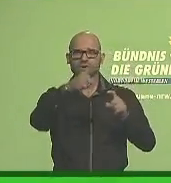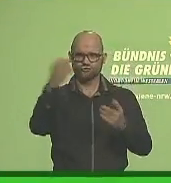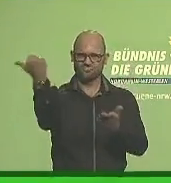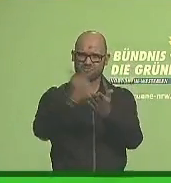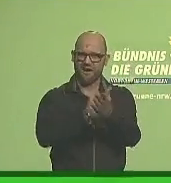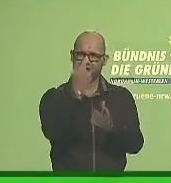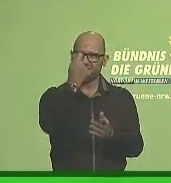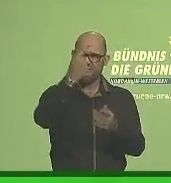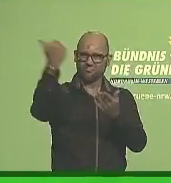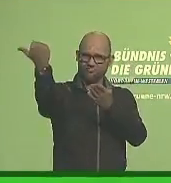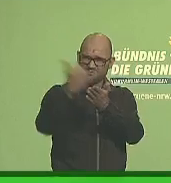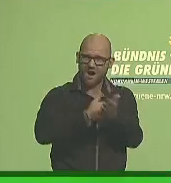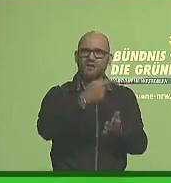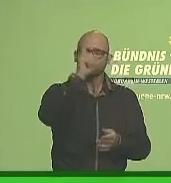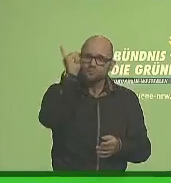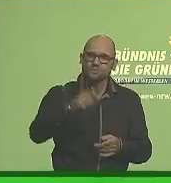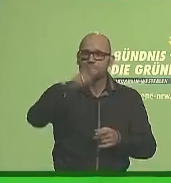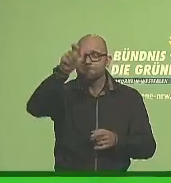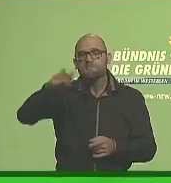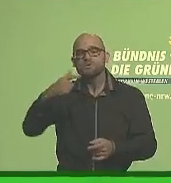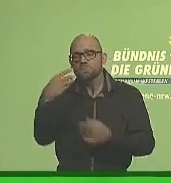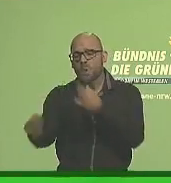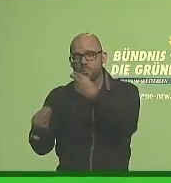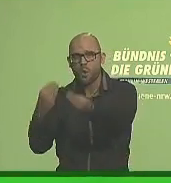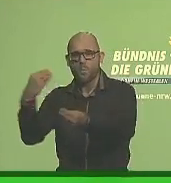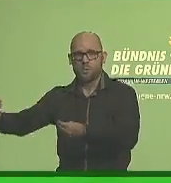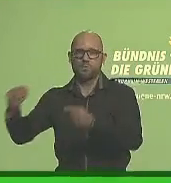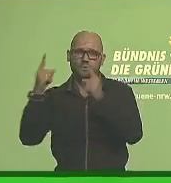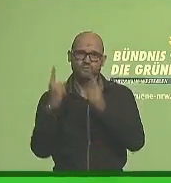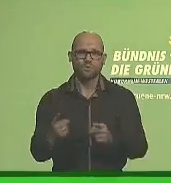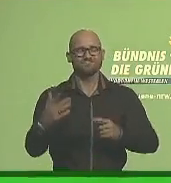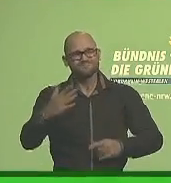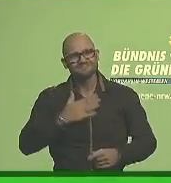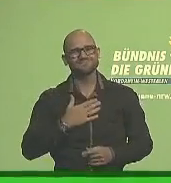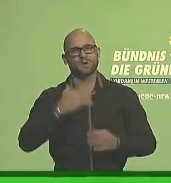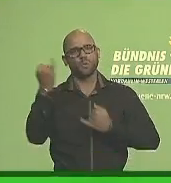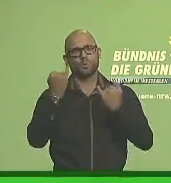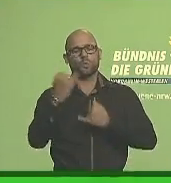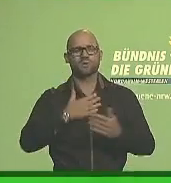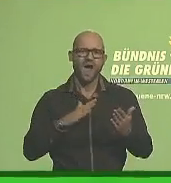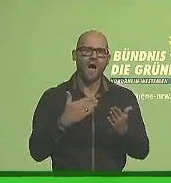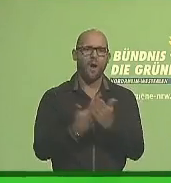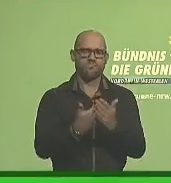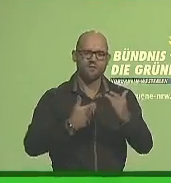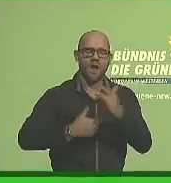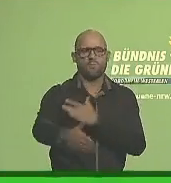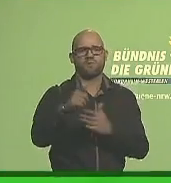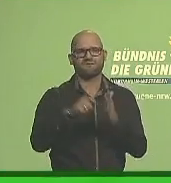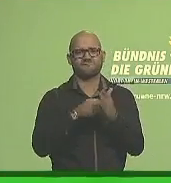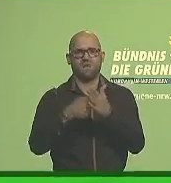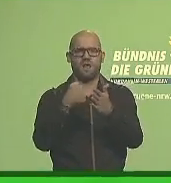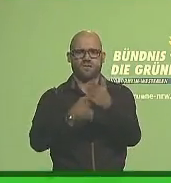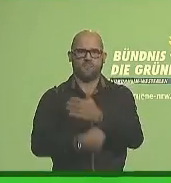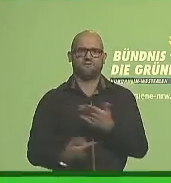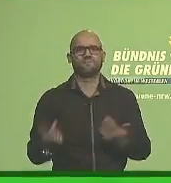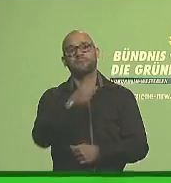ankommen. Hier gibt es Nachjustierungsbedarf. Das ist die Aufgabe von Bündnis 90 Die Grünen, im Wahlkampf das auch zu benennen. Vielen